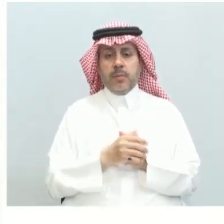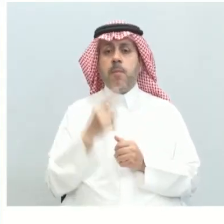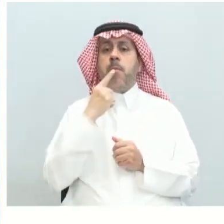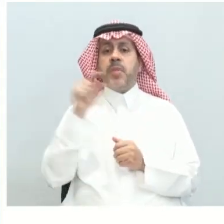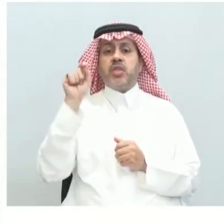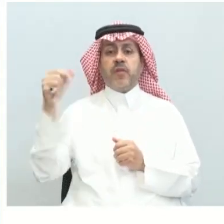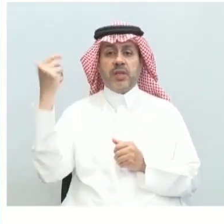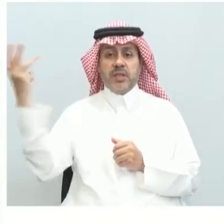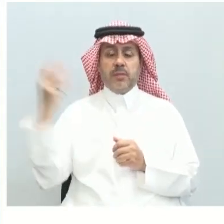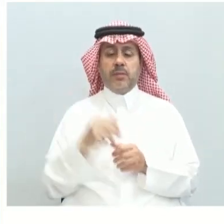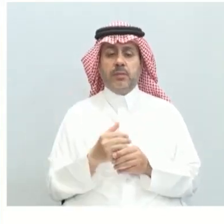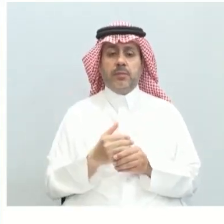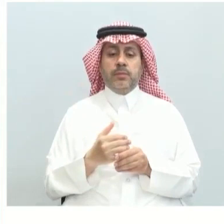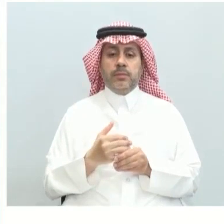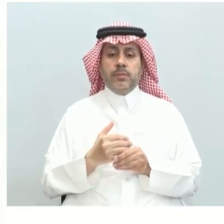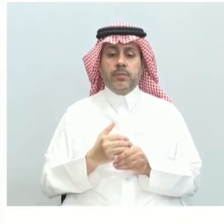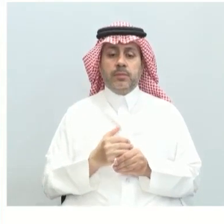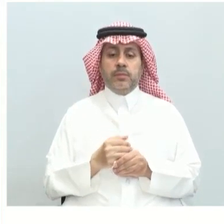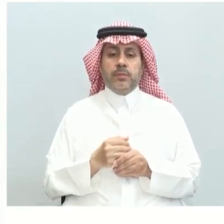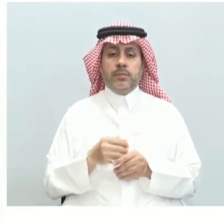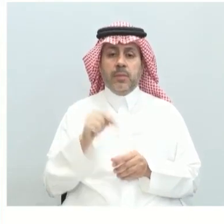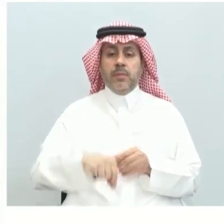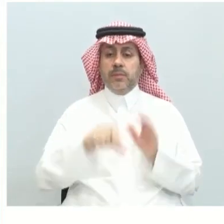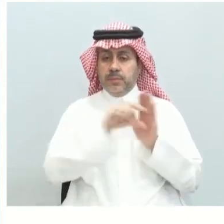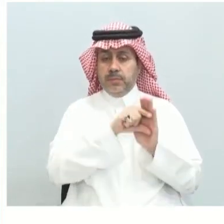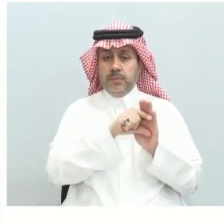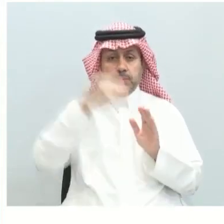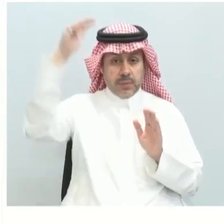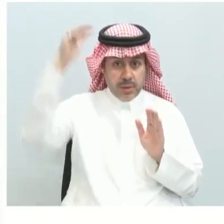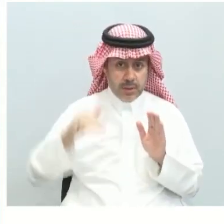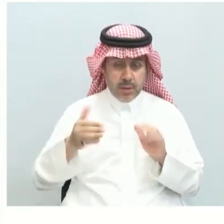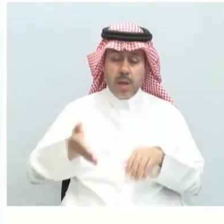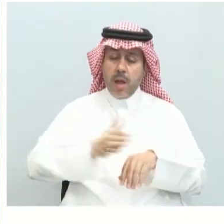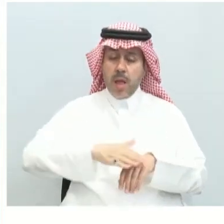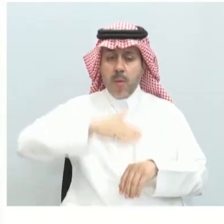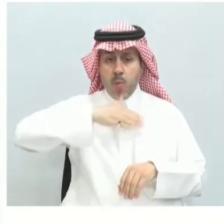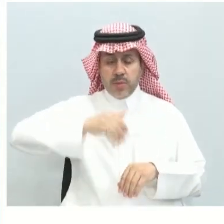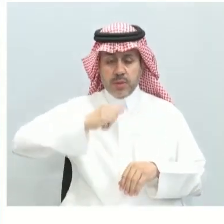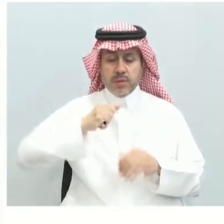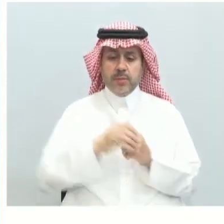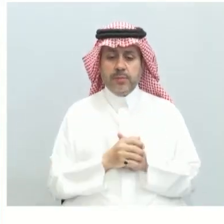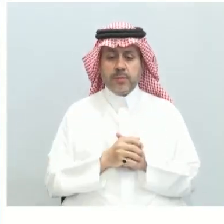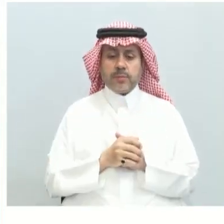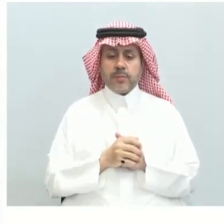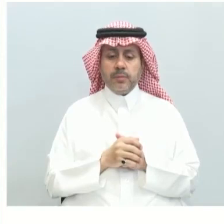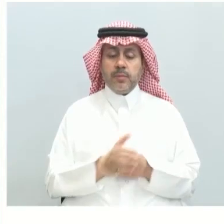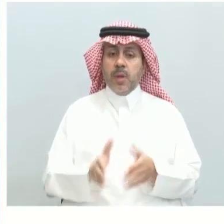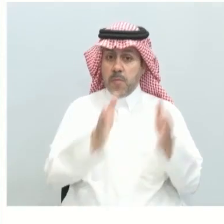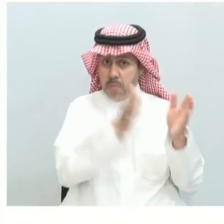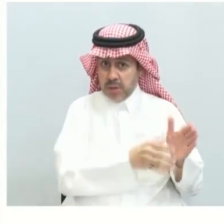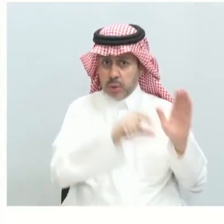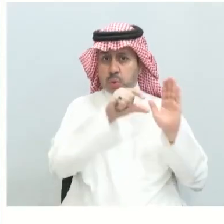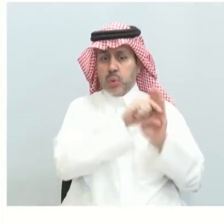وتسع ايات وهذه السوره جاءت او نزلت على رسول الله صلى الله عليه وسلم بعد